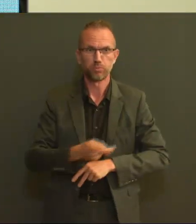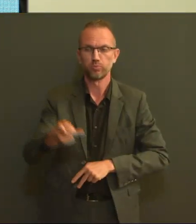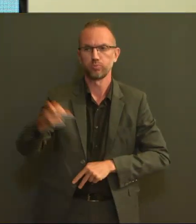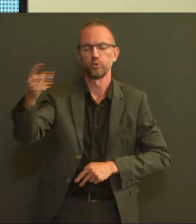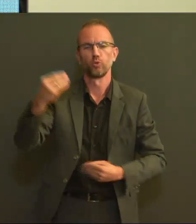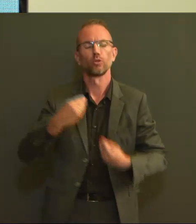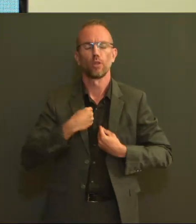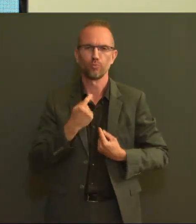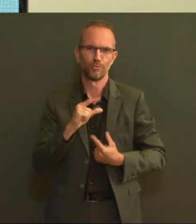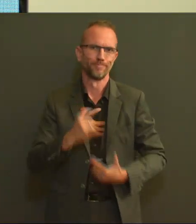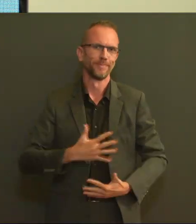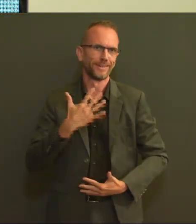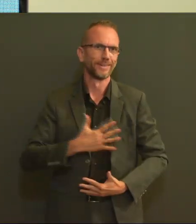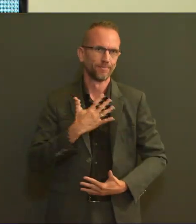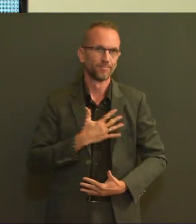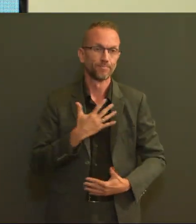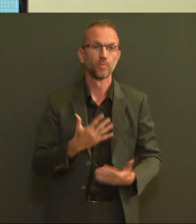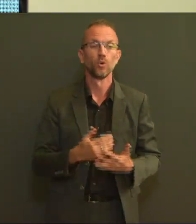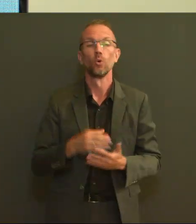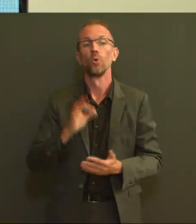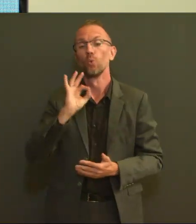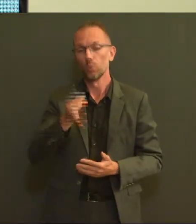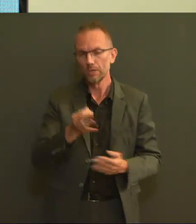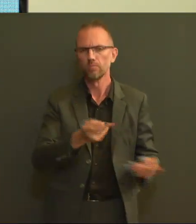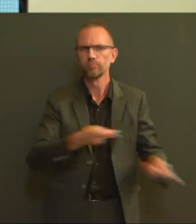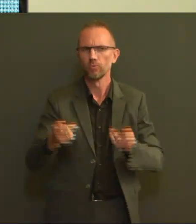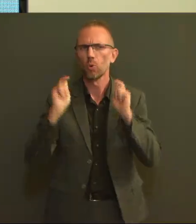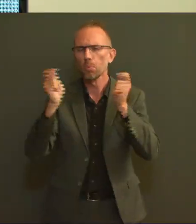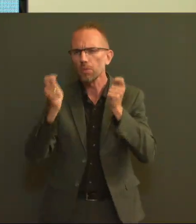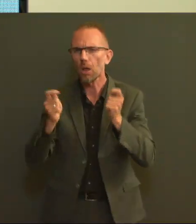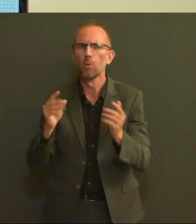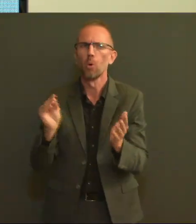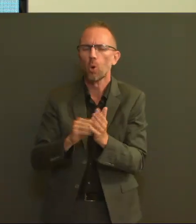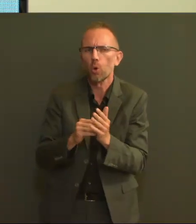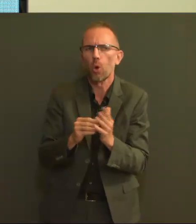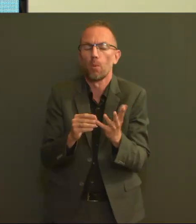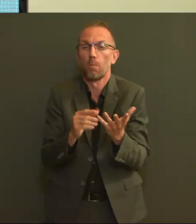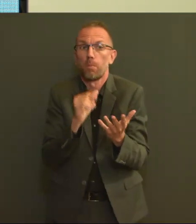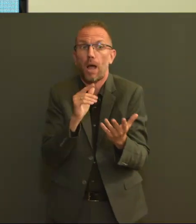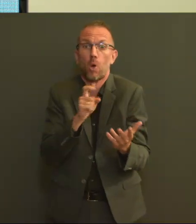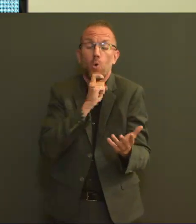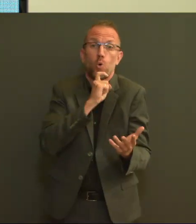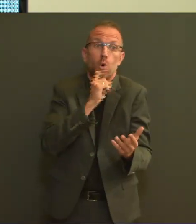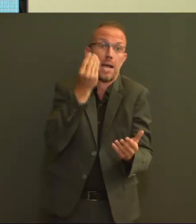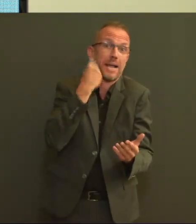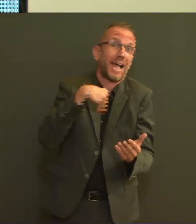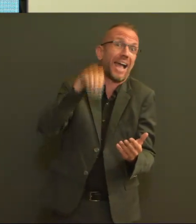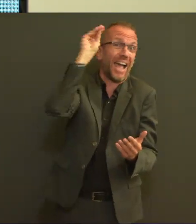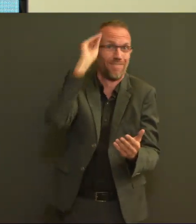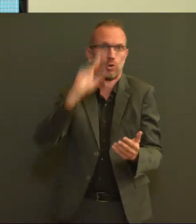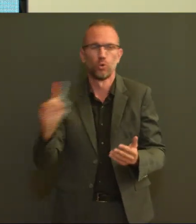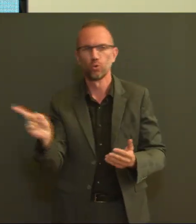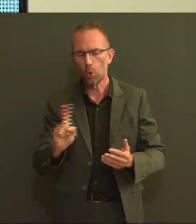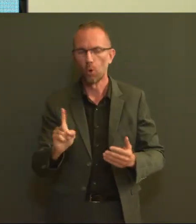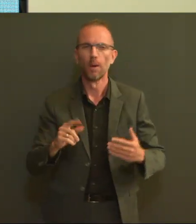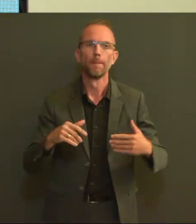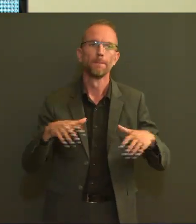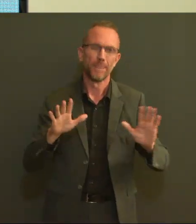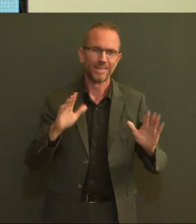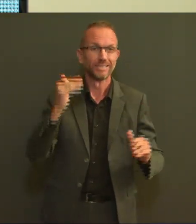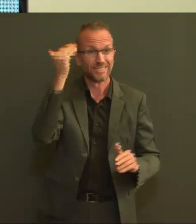en augmentation. On sait qu'il y a toujours un certain délai entre la contamination, le développement des symptômes et l'admission